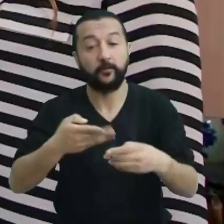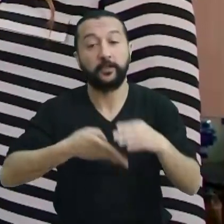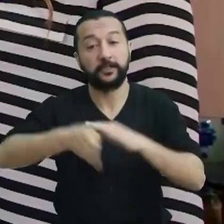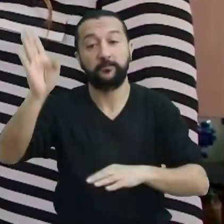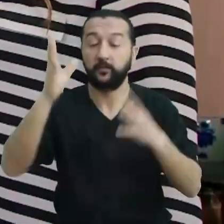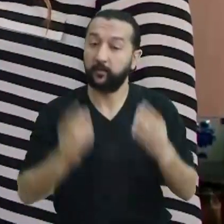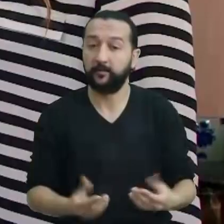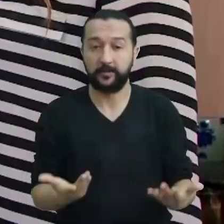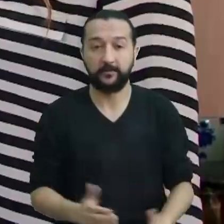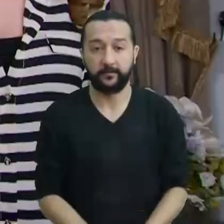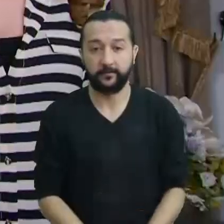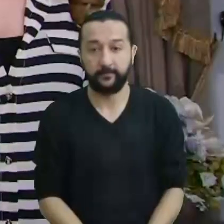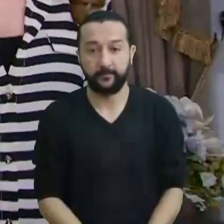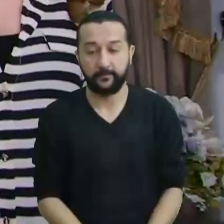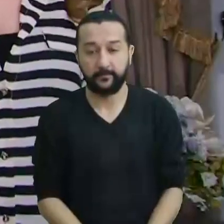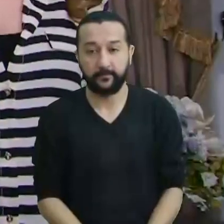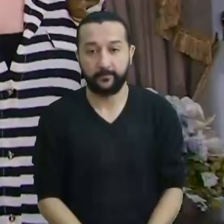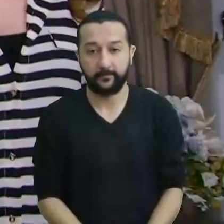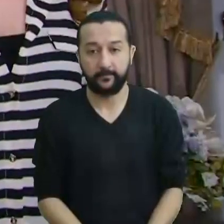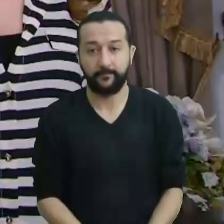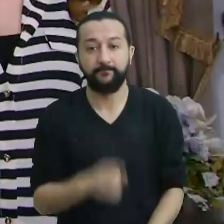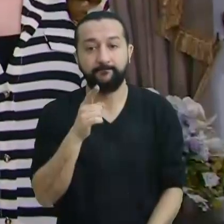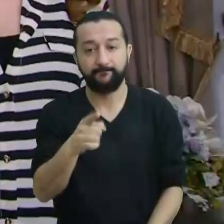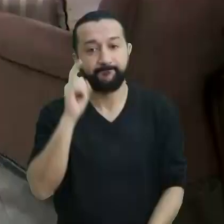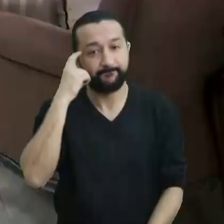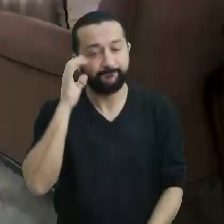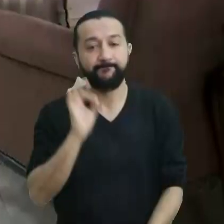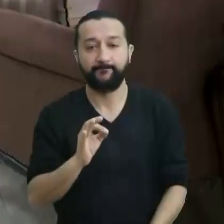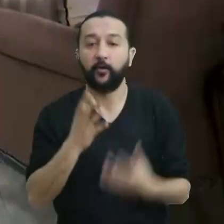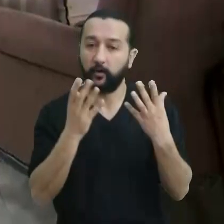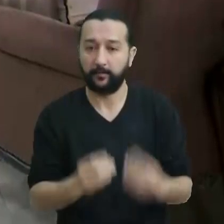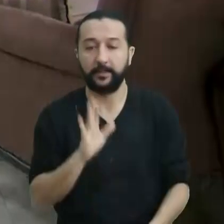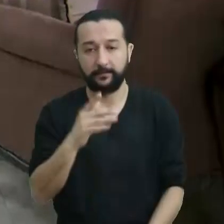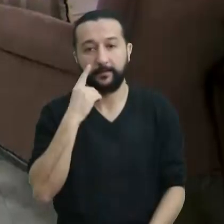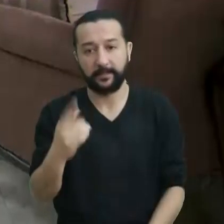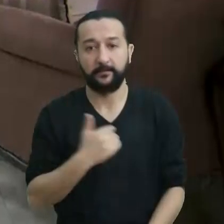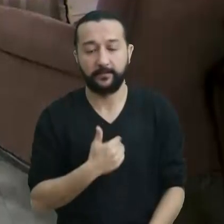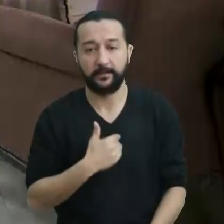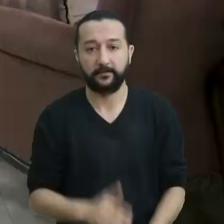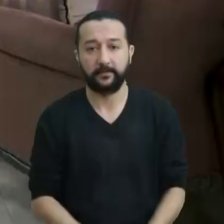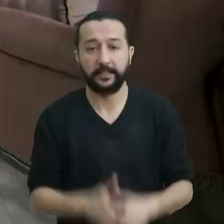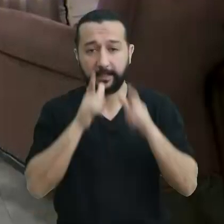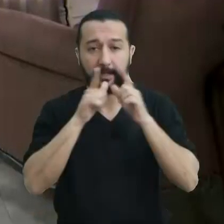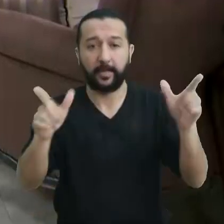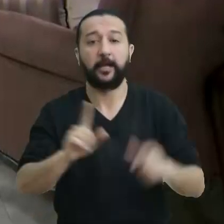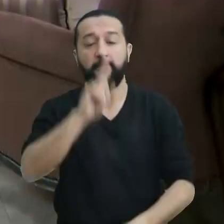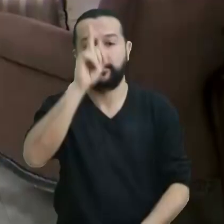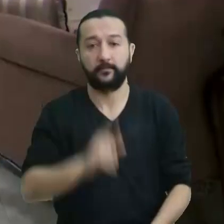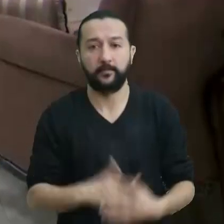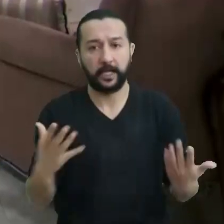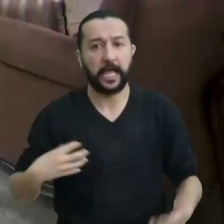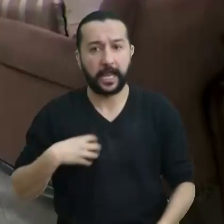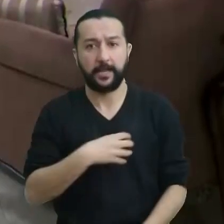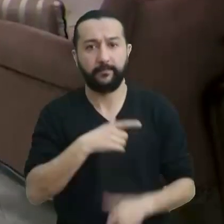yuvarlana oraya gitmiş olabilir. Evet. Bu mantıklı. Tamam, evet. Bakayım. Yukarıdan gelen sesle